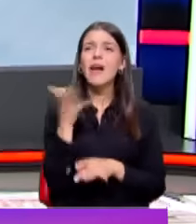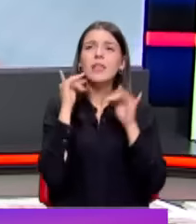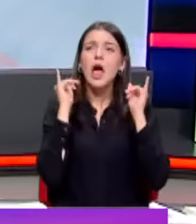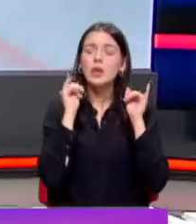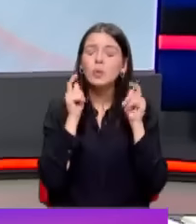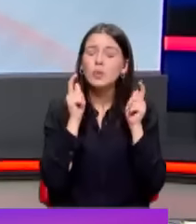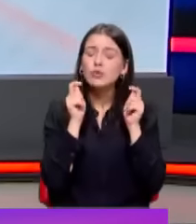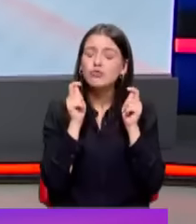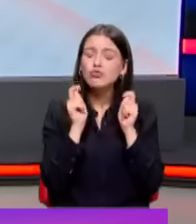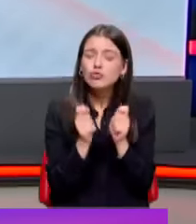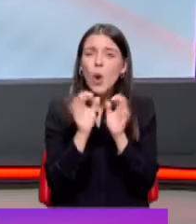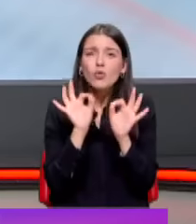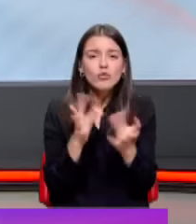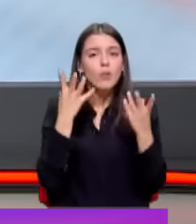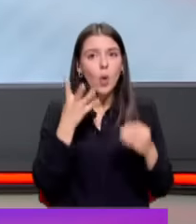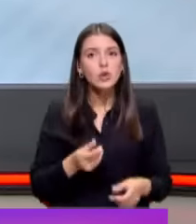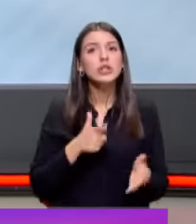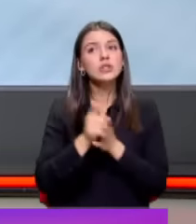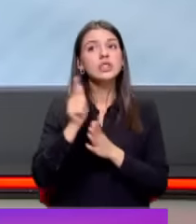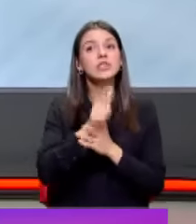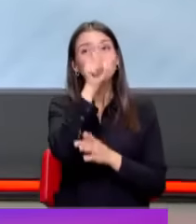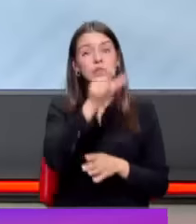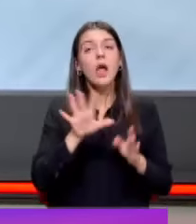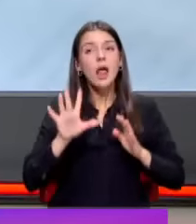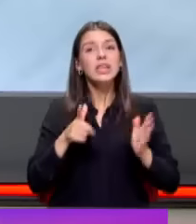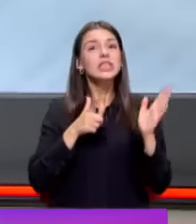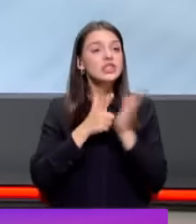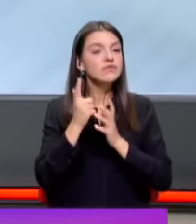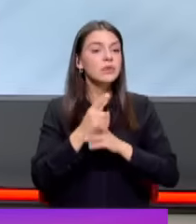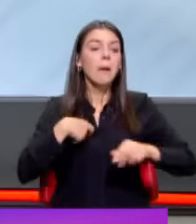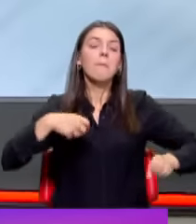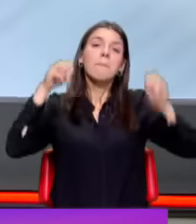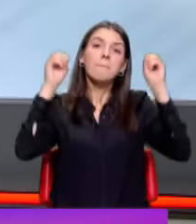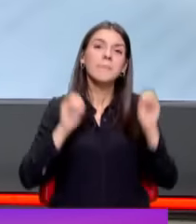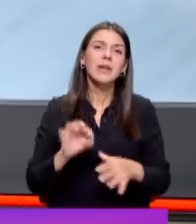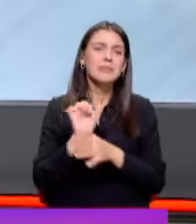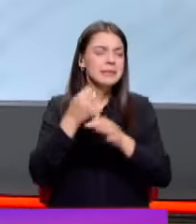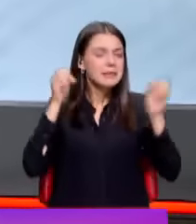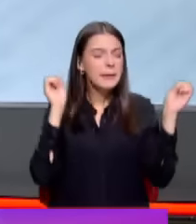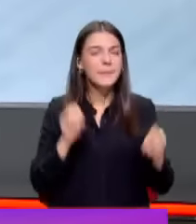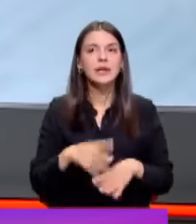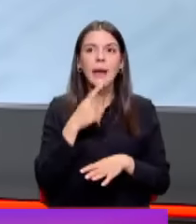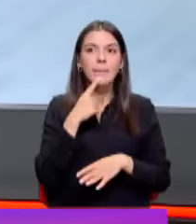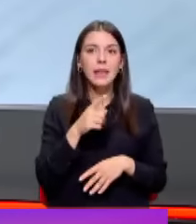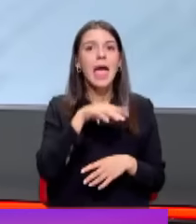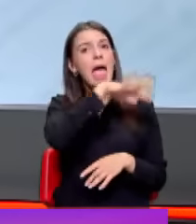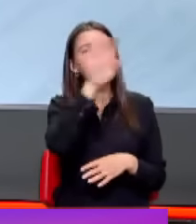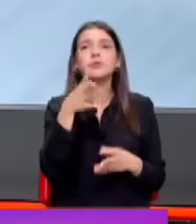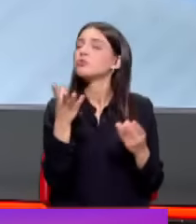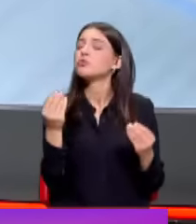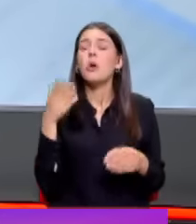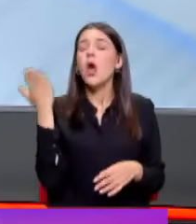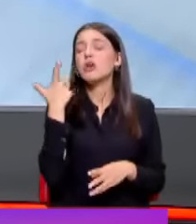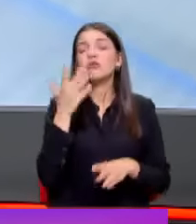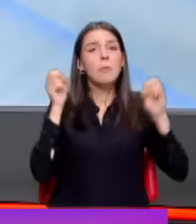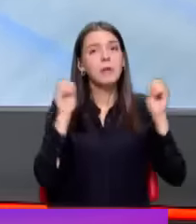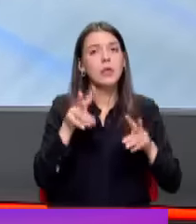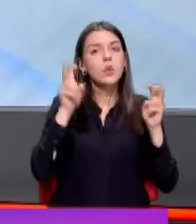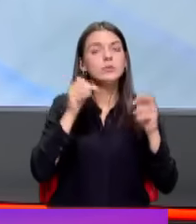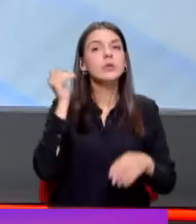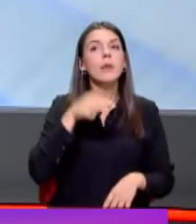durumda olduğu, çiftçinin artık çiftçiliği bırakmaya çok yaklaştığı, hatta bir kısmının çoktan bıraktığı konusuna